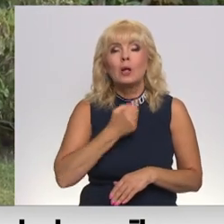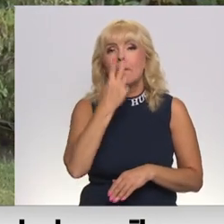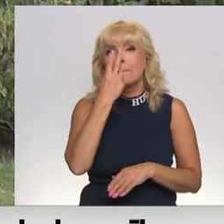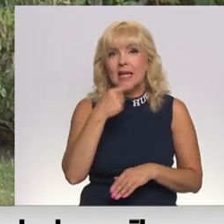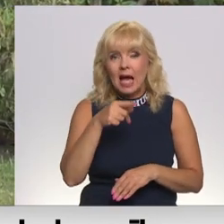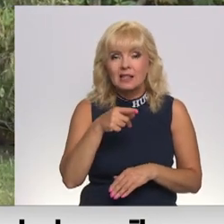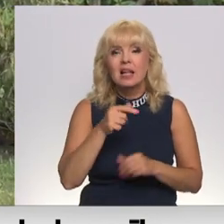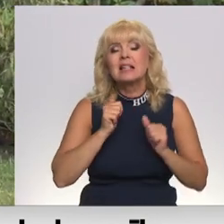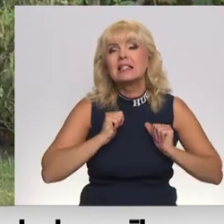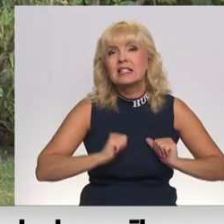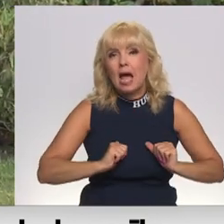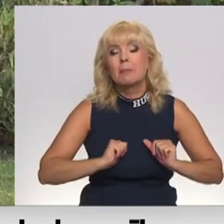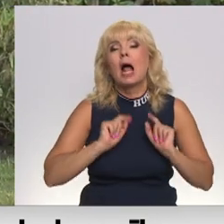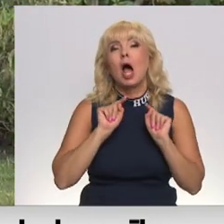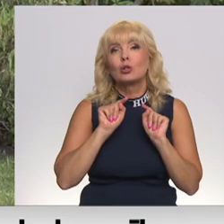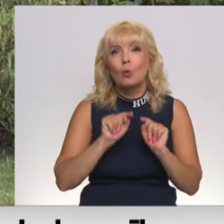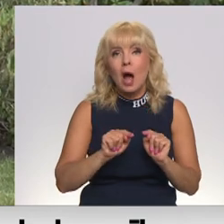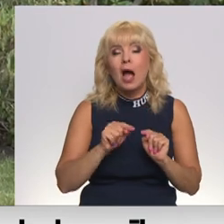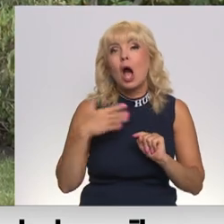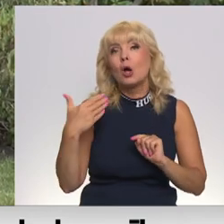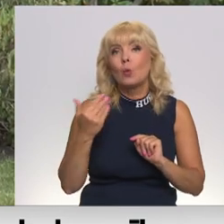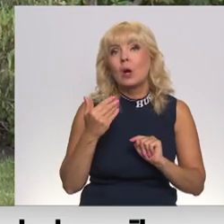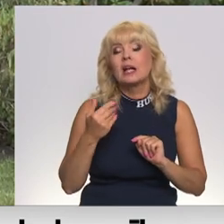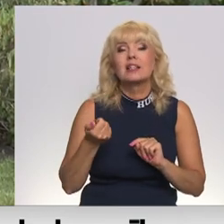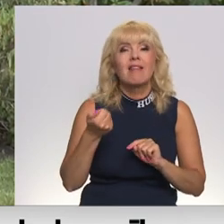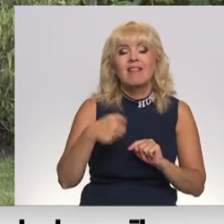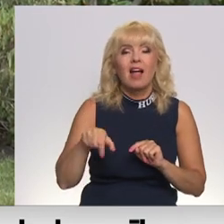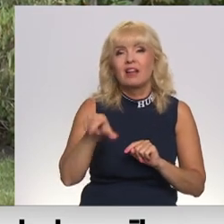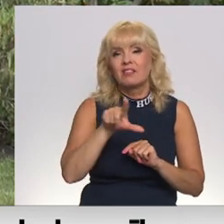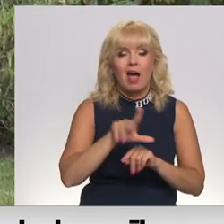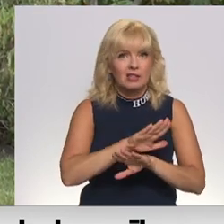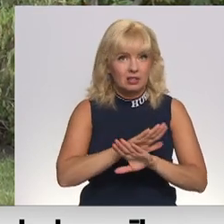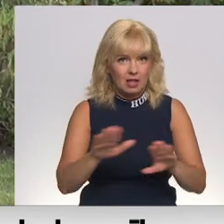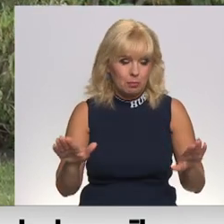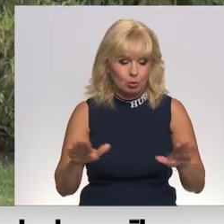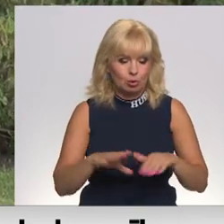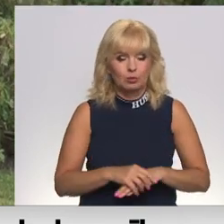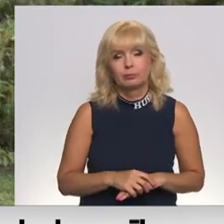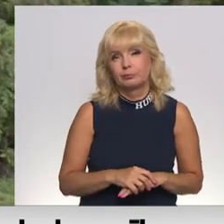pierast un samierināties ar to, ka rokas tev nekad vairs nebūs.